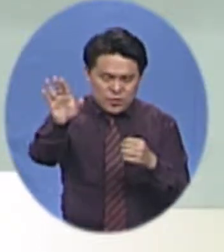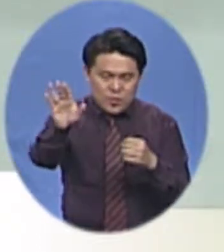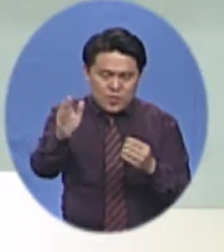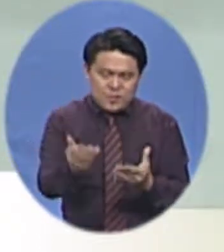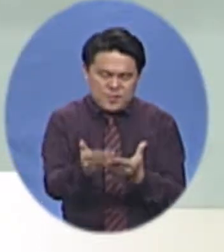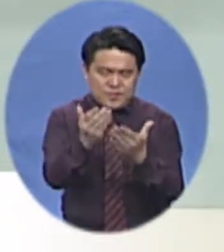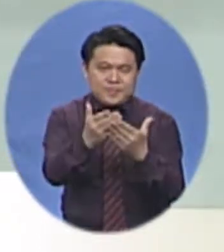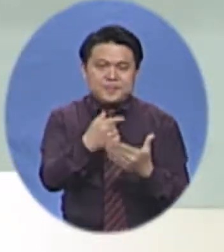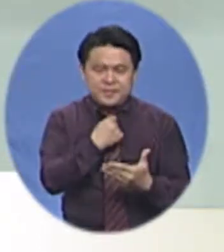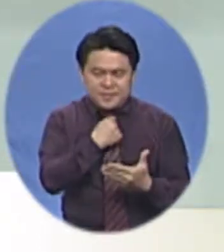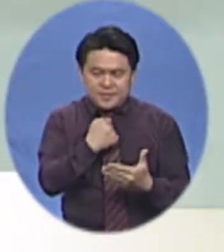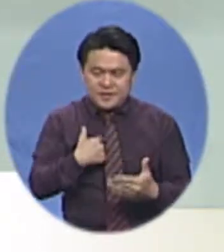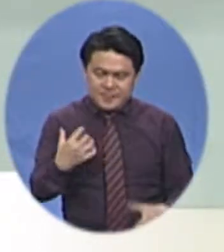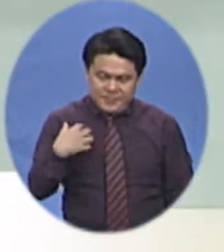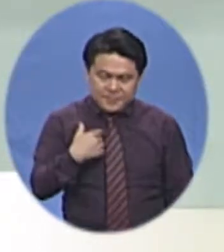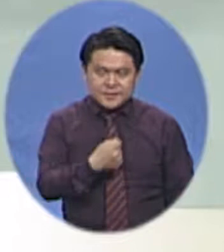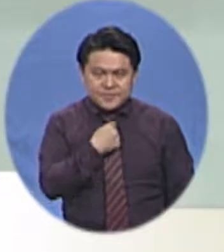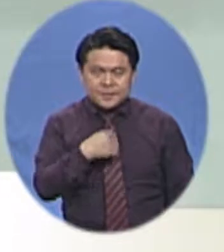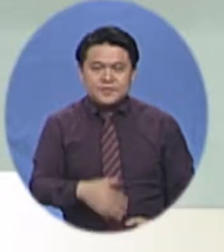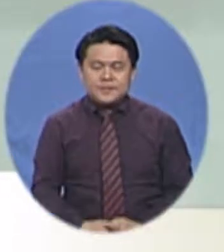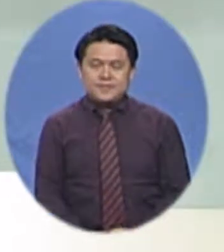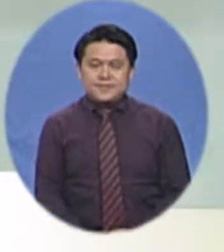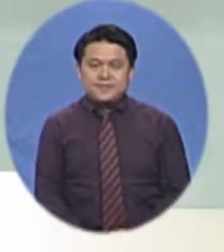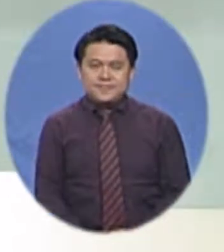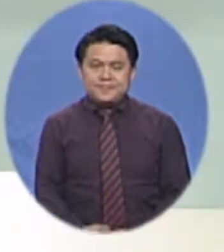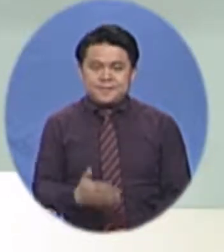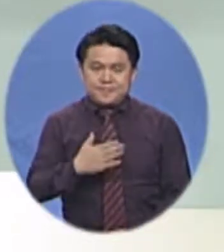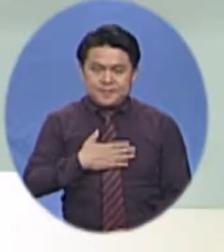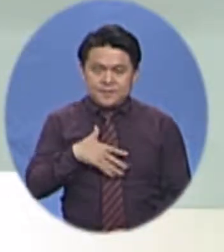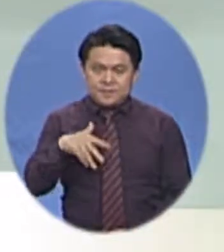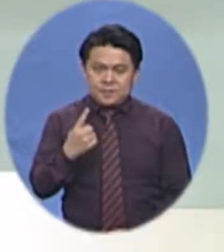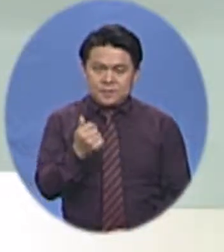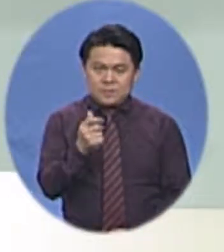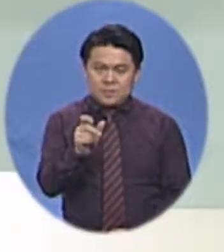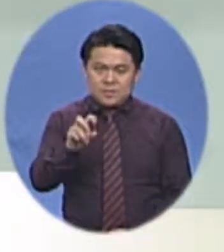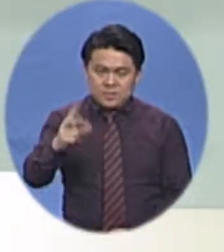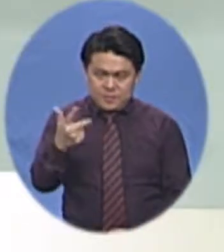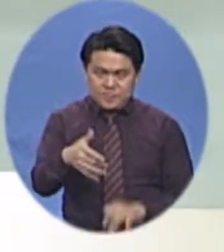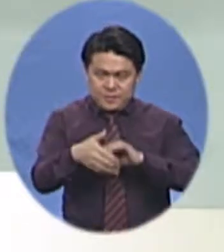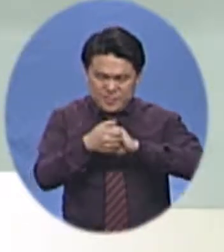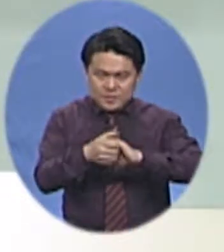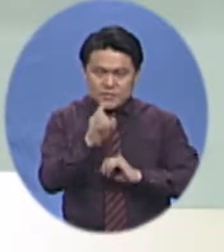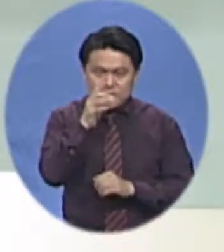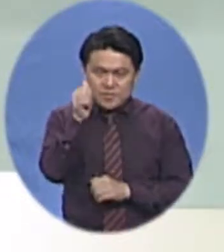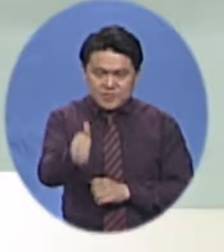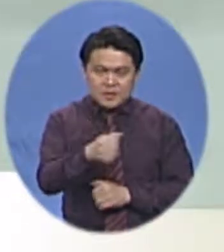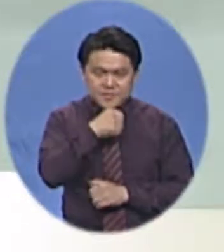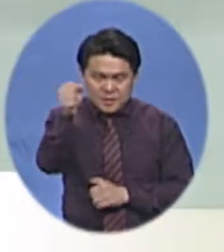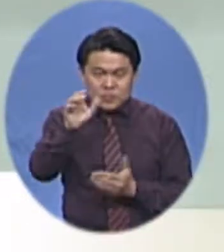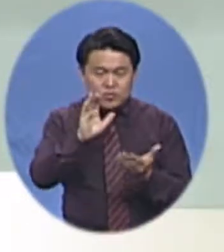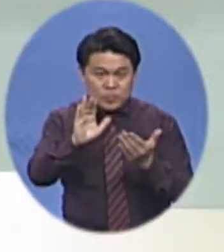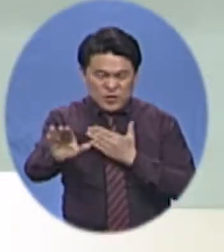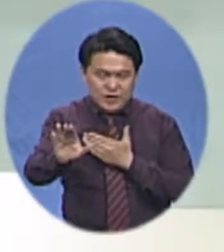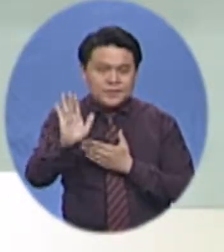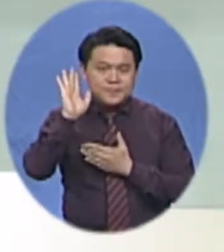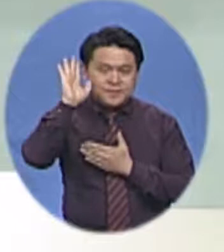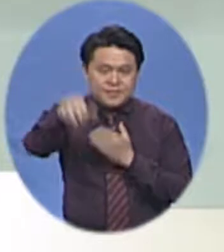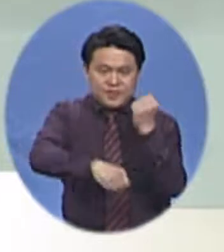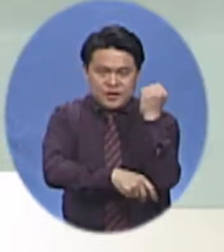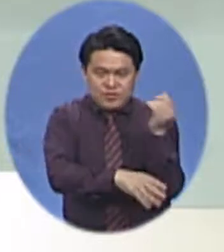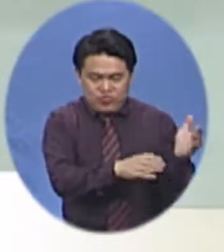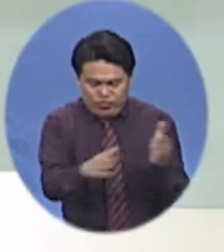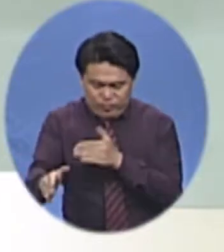지장협의 미래를 짊어지고자 합니다. 저 조양현이 반드시 중앙회장이 되어 지장협의